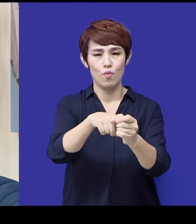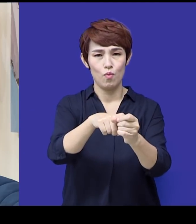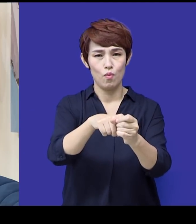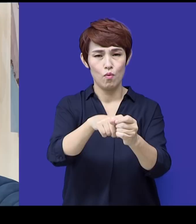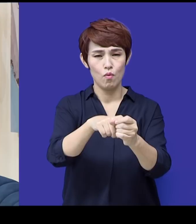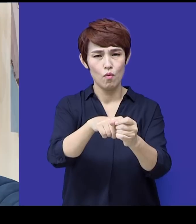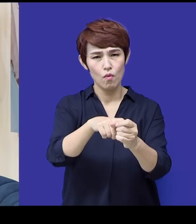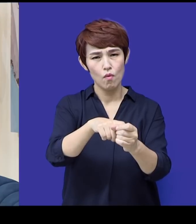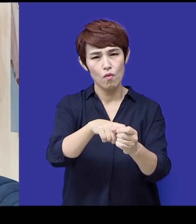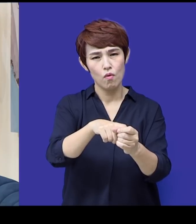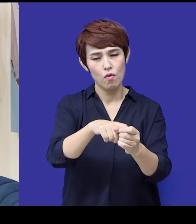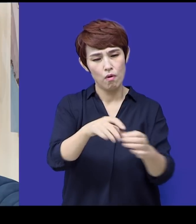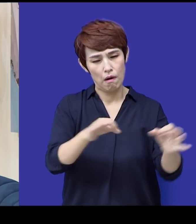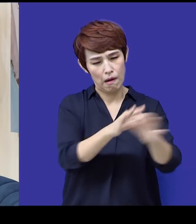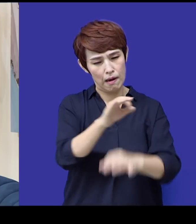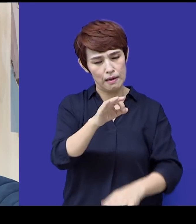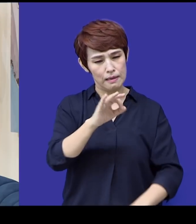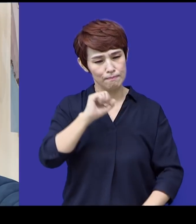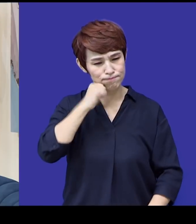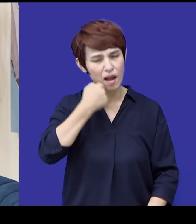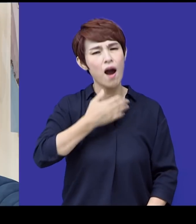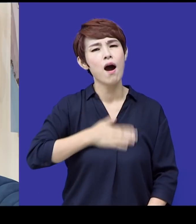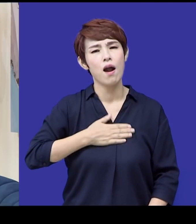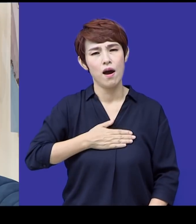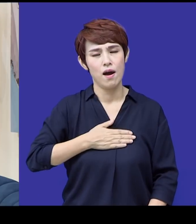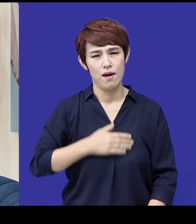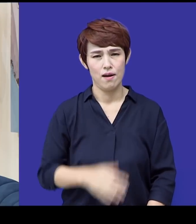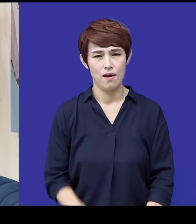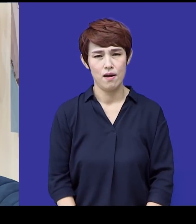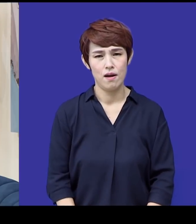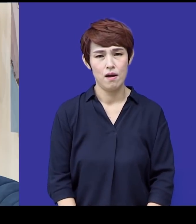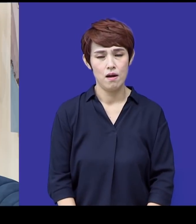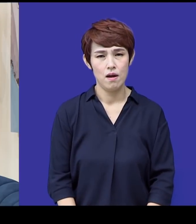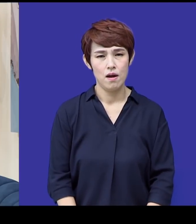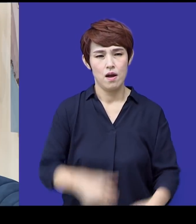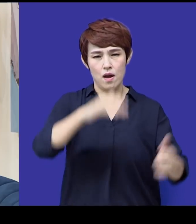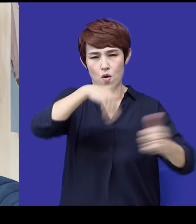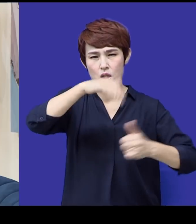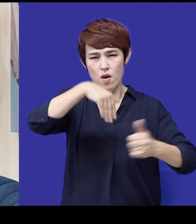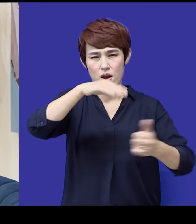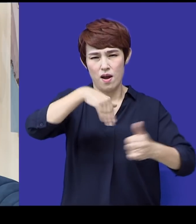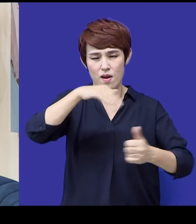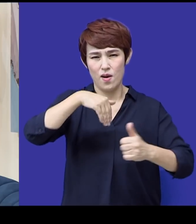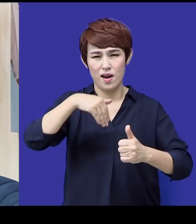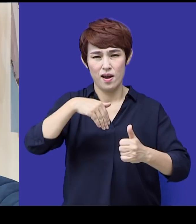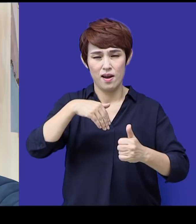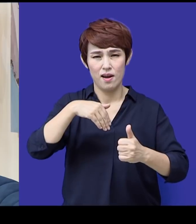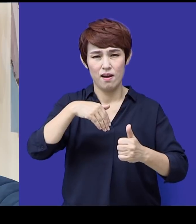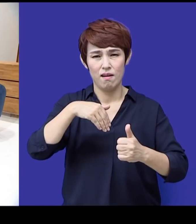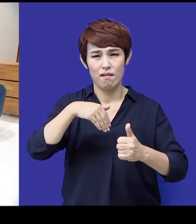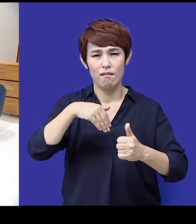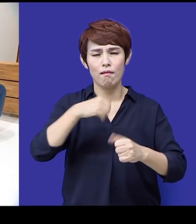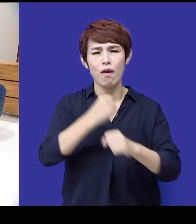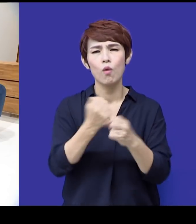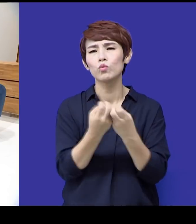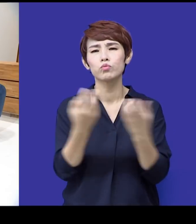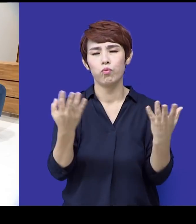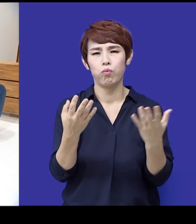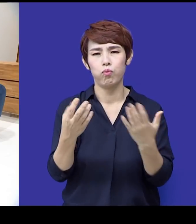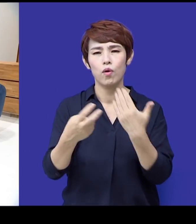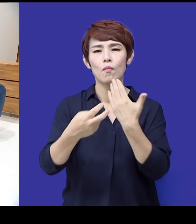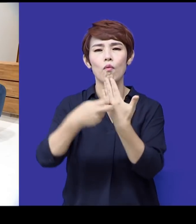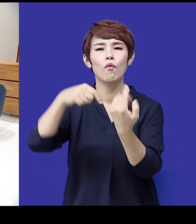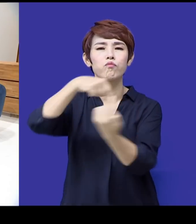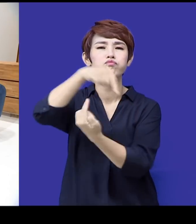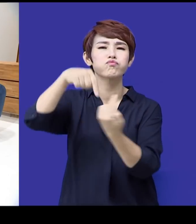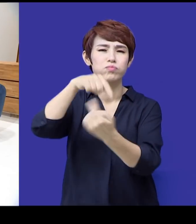빤히 하는데 더 있다 와도 되고 그랬는데 너무 자주 오게 근데 개업을 하게 되면 그렇게 안 어쩔 수 하면 없죠. 또 유지가 안 되죠. 유지가